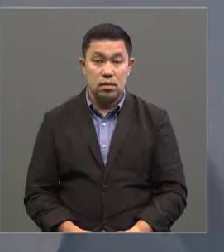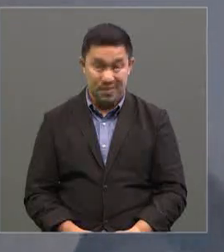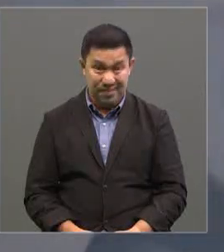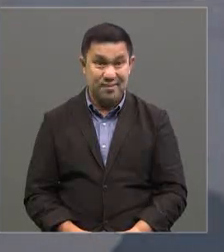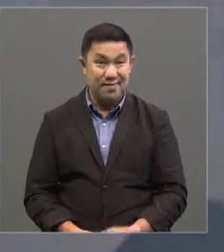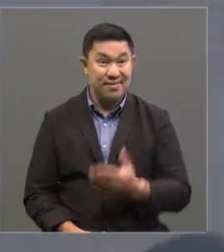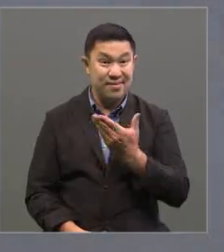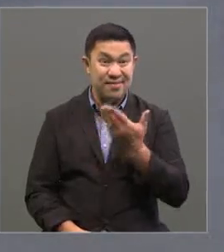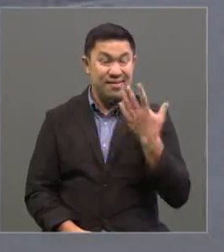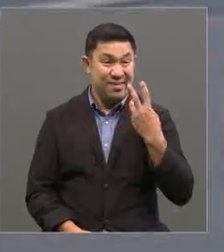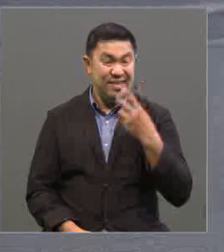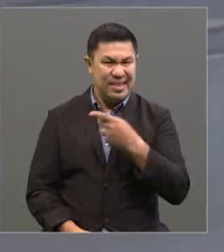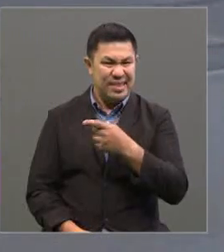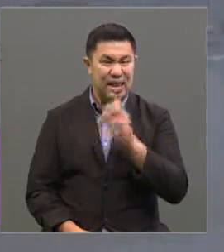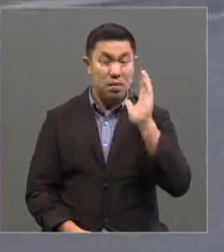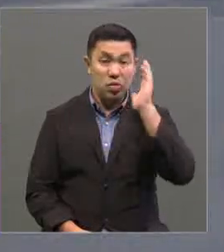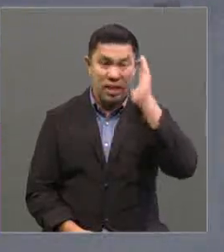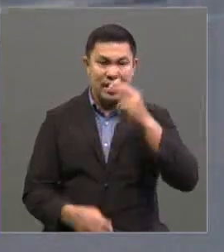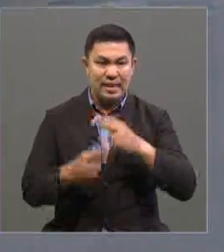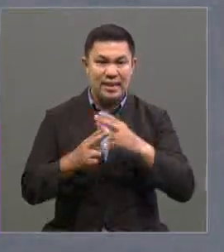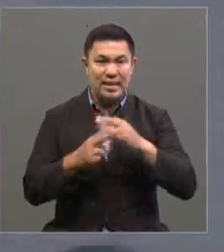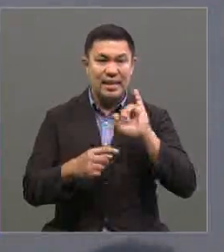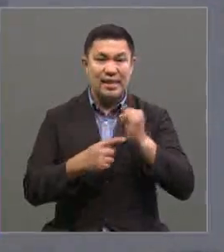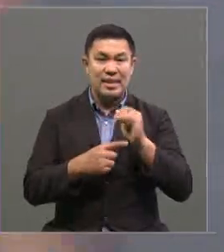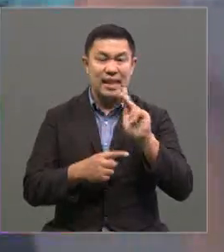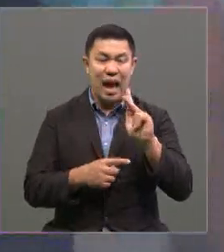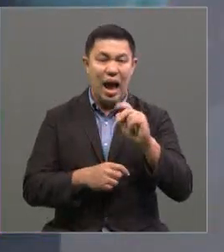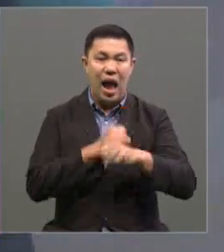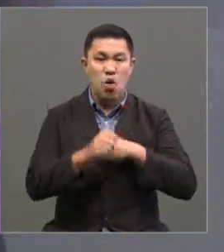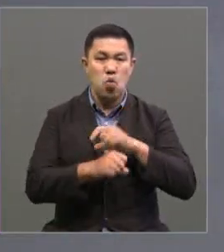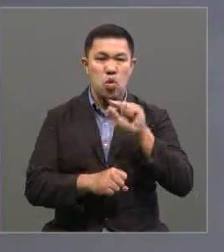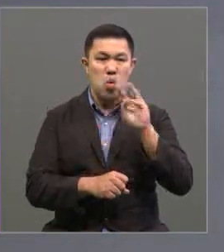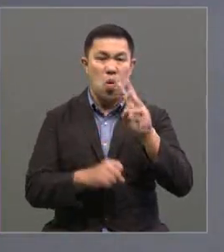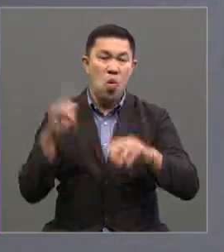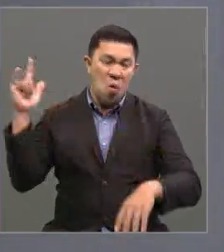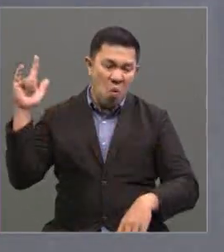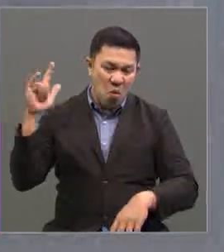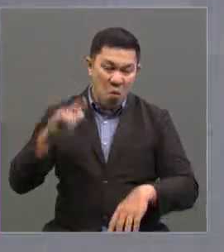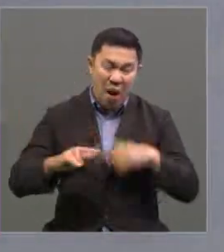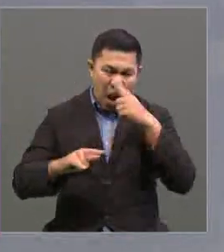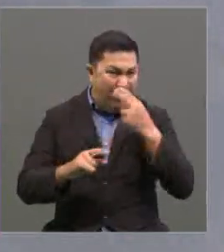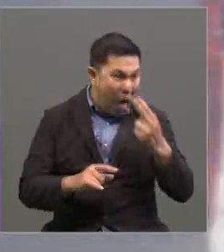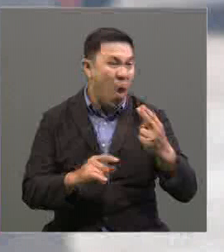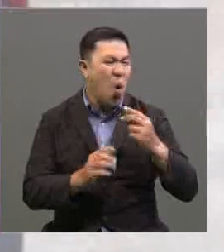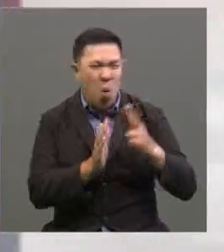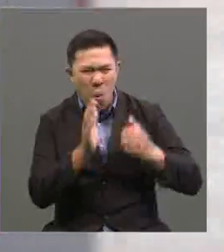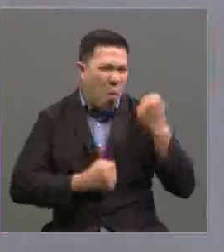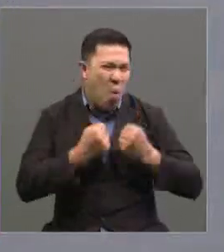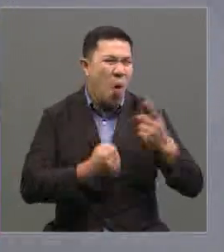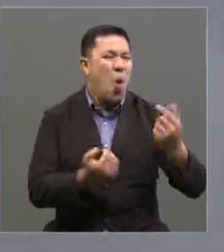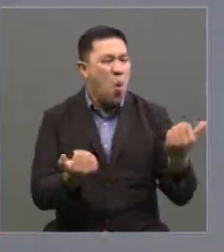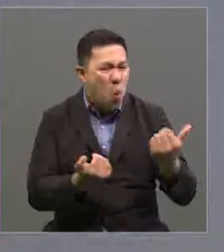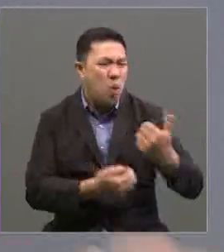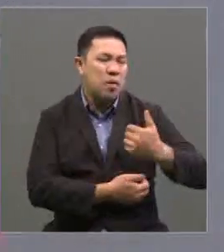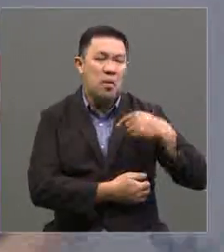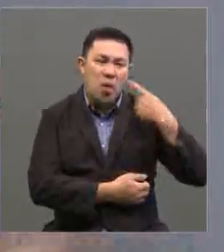สักครู่นี้นะคะเป็นภาพวินาทีที่นายจักรินทร์แบ่งฮิรันอายุ26ปีเดินทางถึงไทยก็วิ่งเข้าไปกอดลูกกอดภรรยาที่มารอรับด้ว